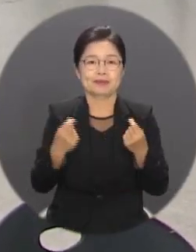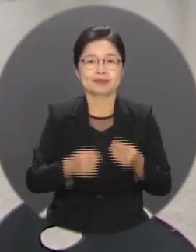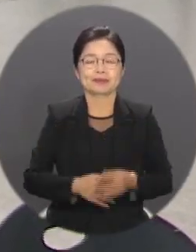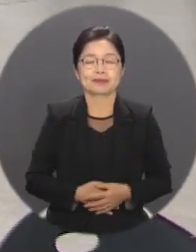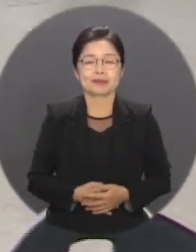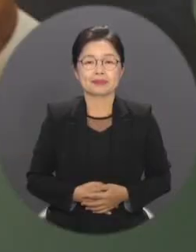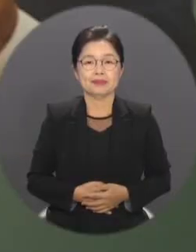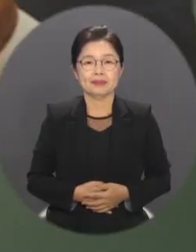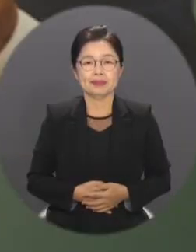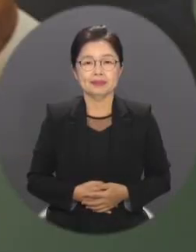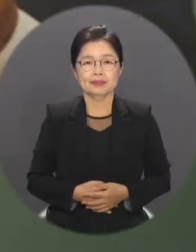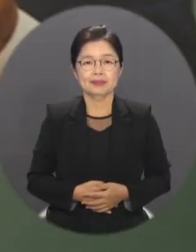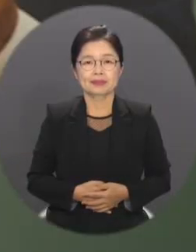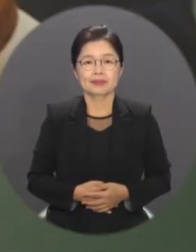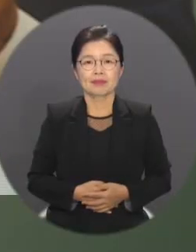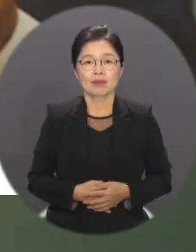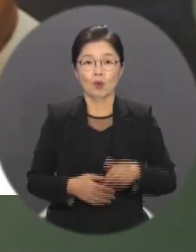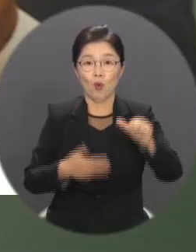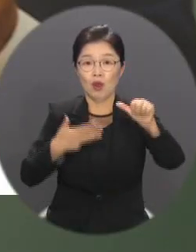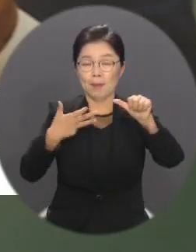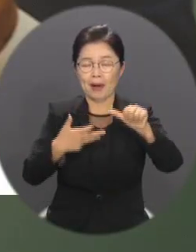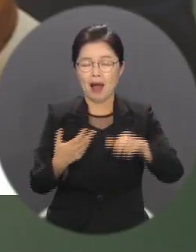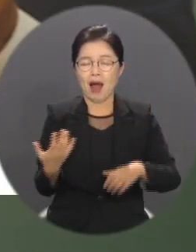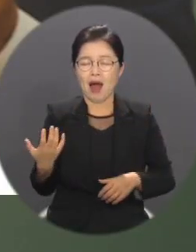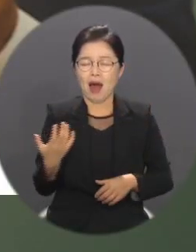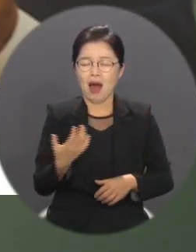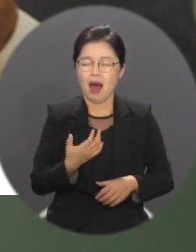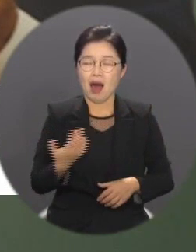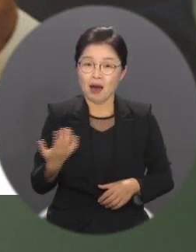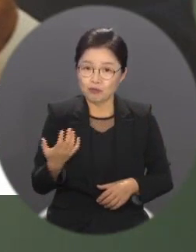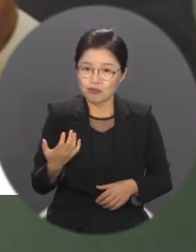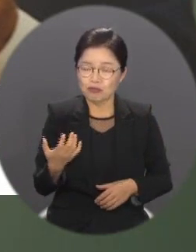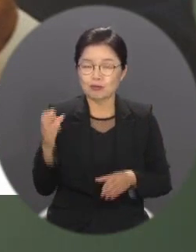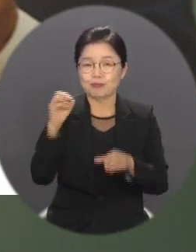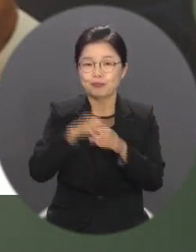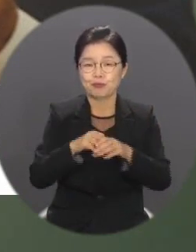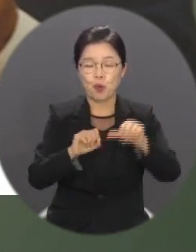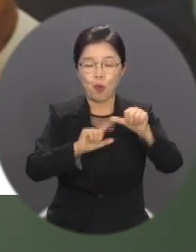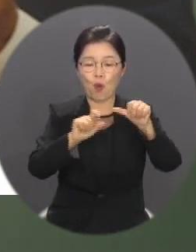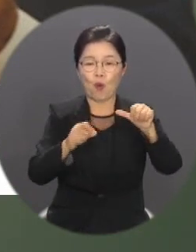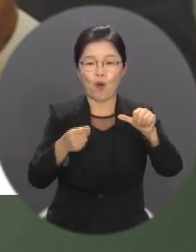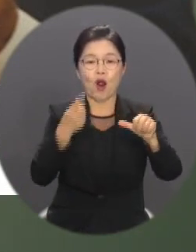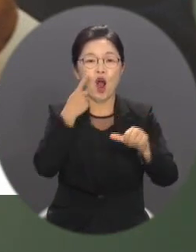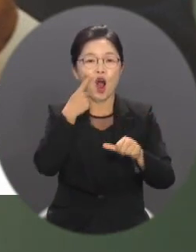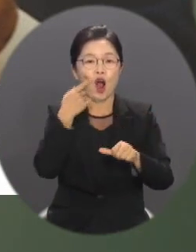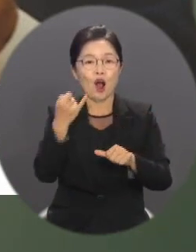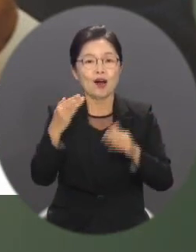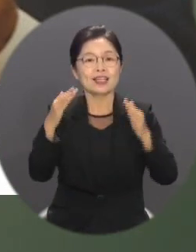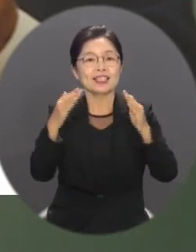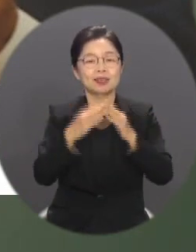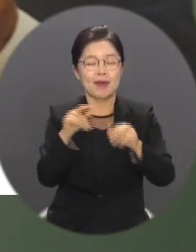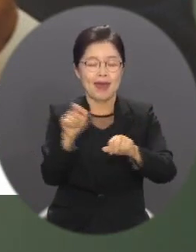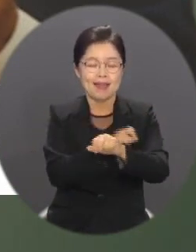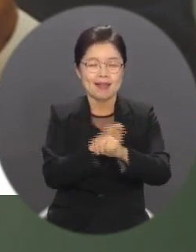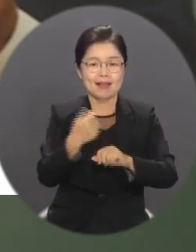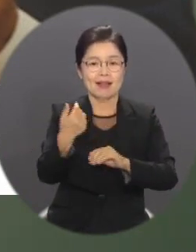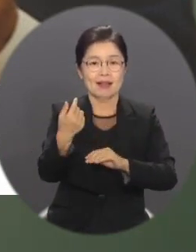입니다 5일 팔에 아픔을 간직한 5월 어머니 집에 특별한 손님이 방문했습니다